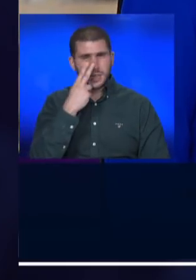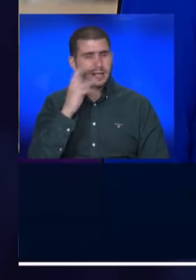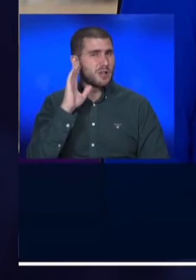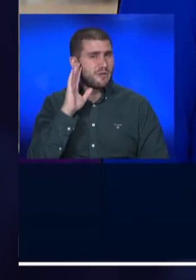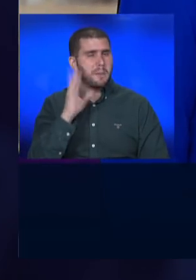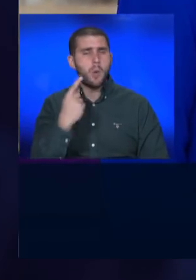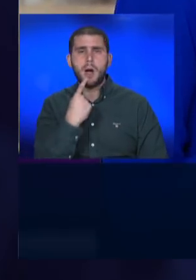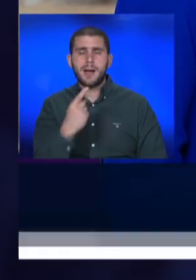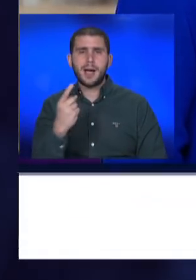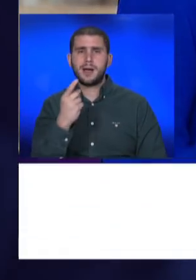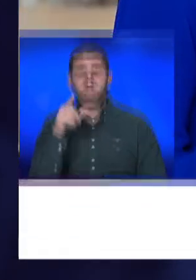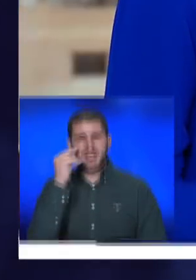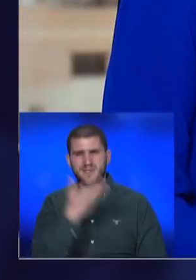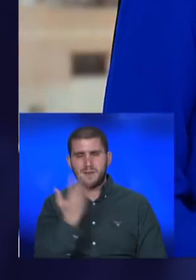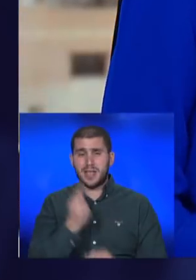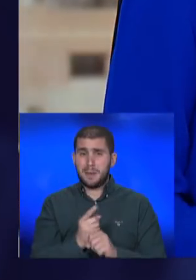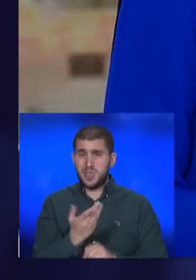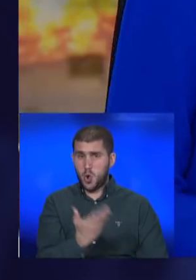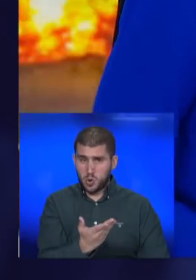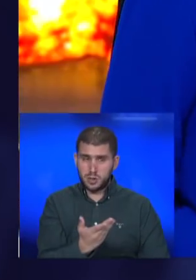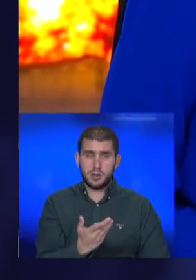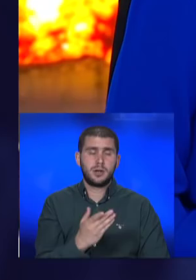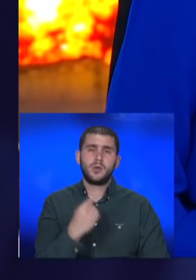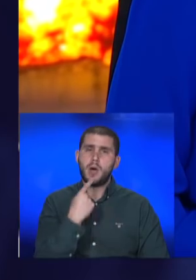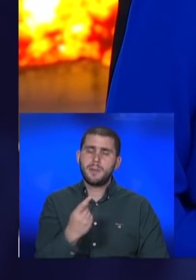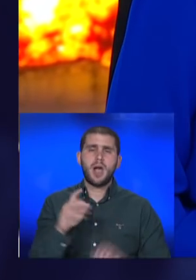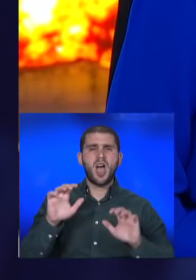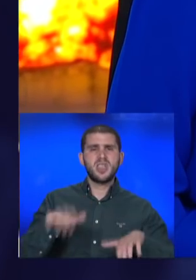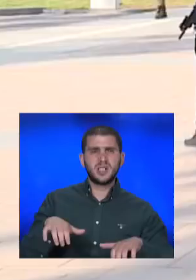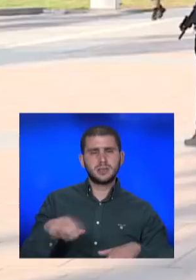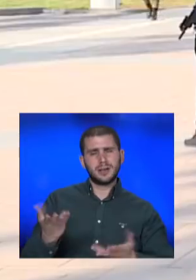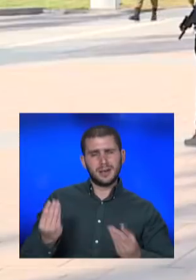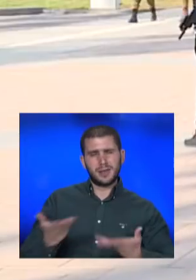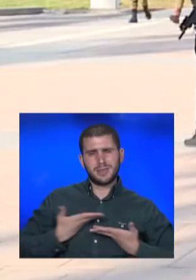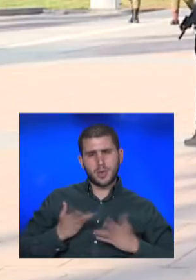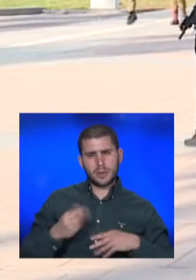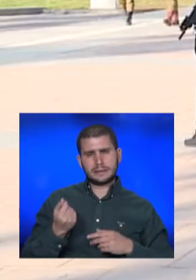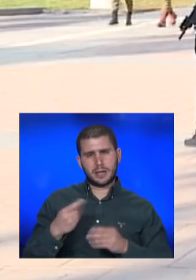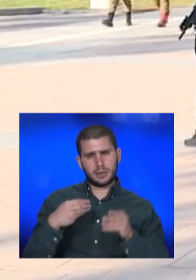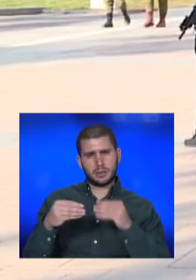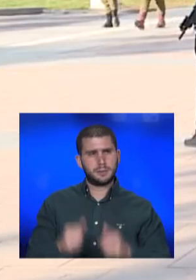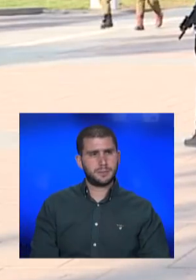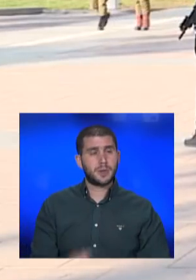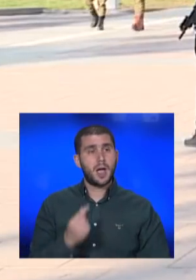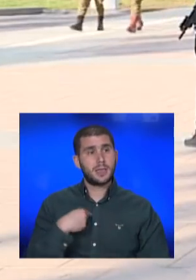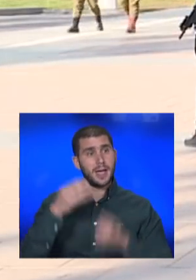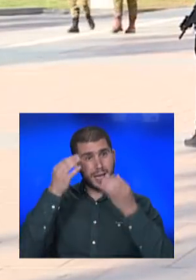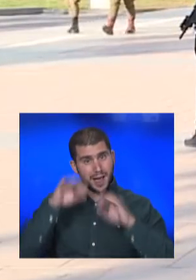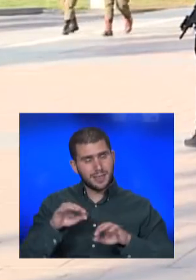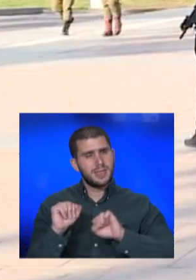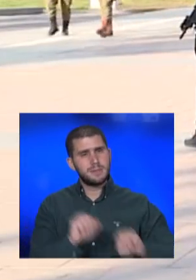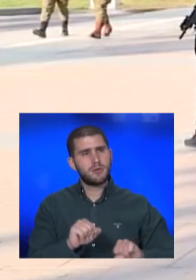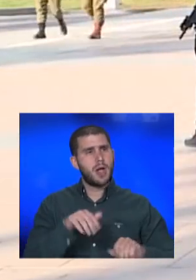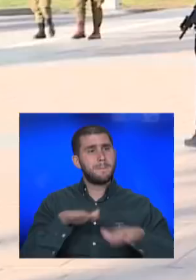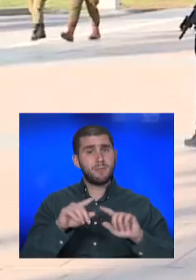לפני זמן קצר. במילים אחרות אמר לנשיא, תן לי עוד קצת. אני הערכתי מאוד את התמיכה של הממשלות האלה, ואני